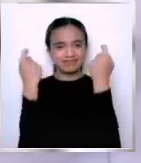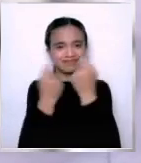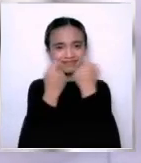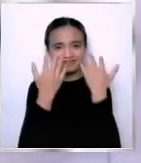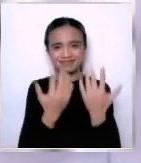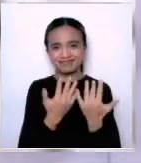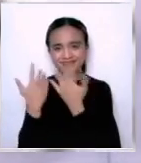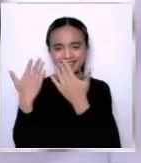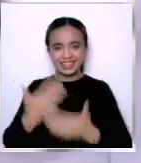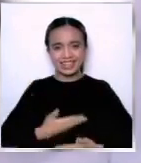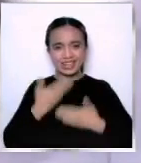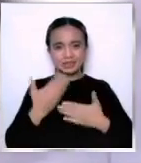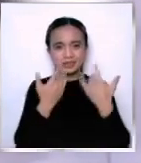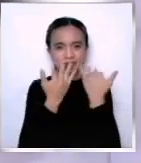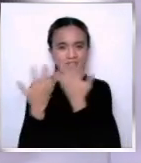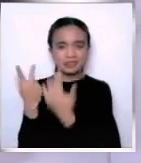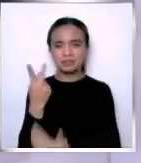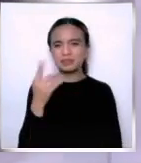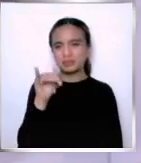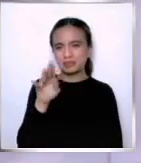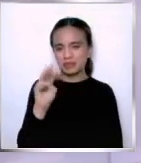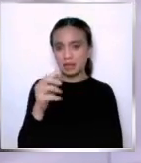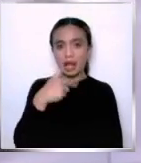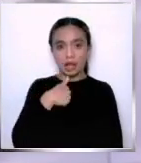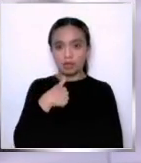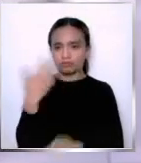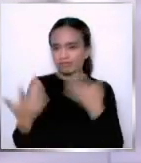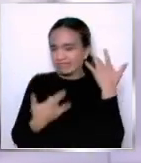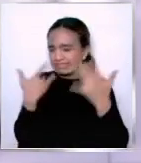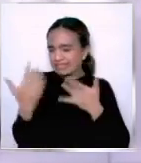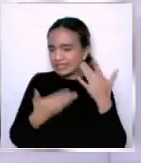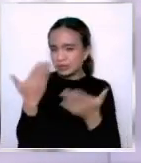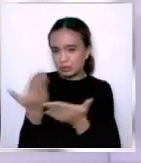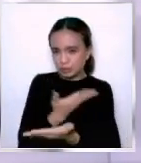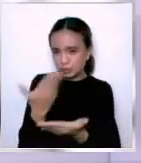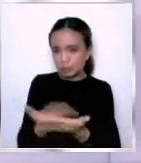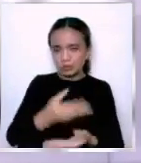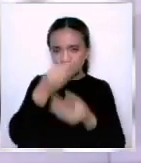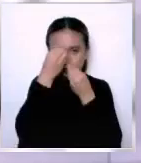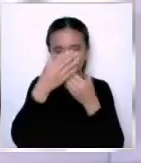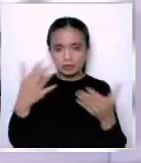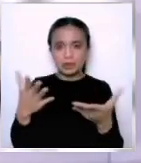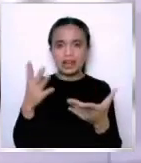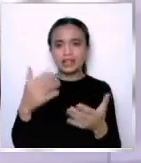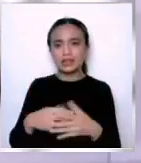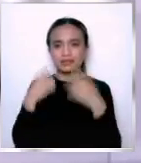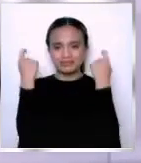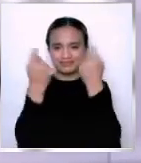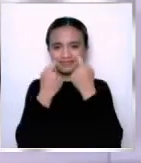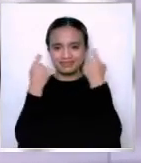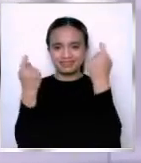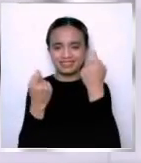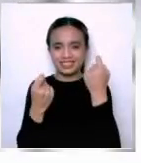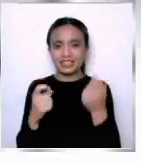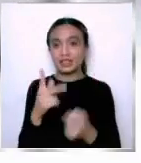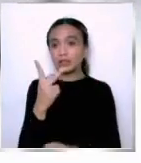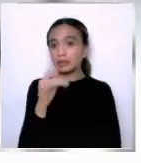birthday, Kuya Kim. Nako, excited na kami sa bago mong trivia at sa Pablo out mo. Kuya Kim, ano na?